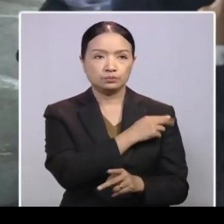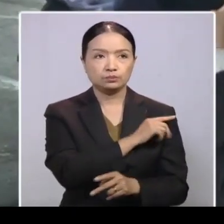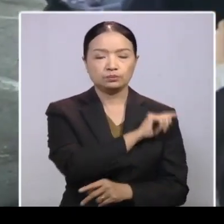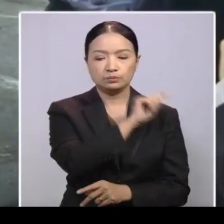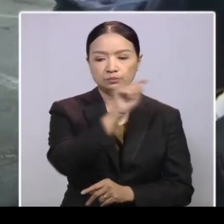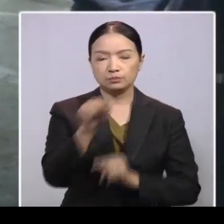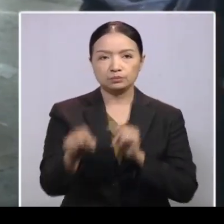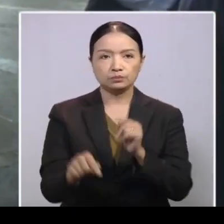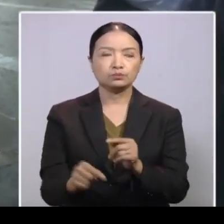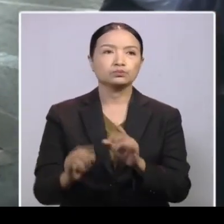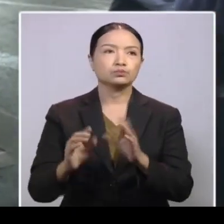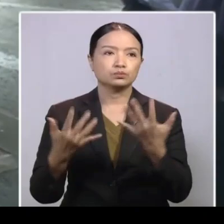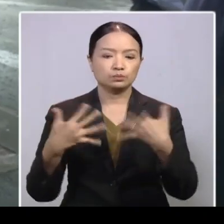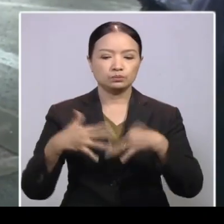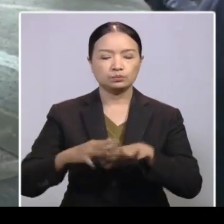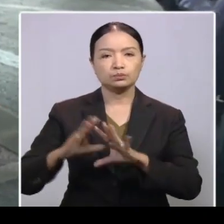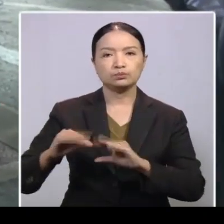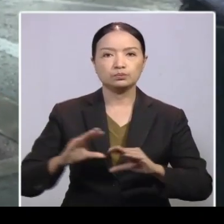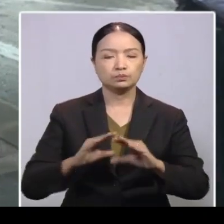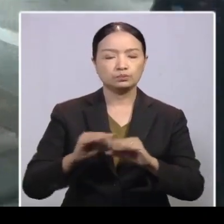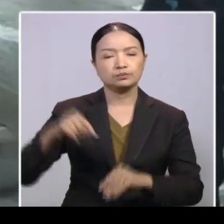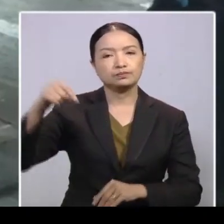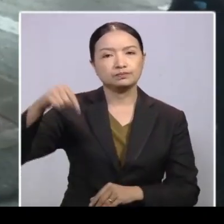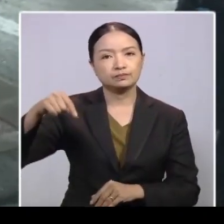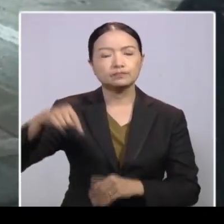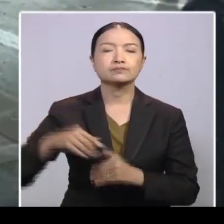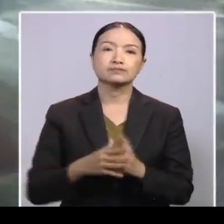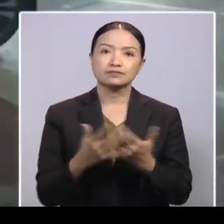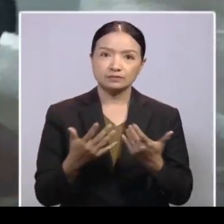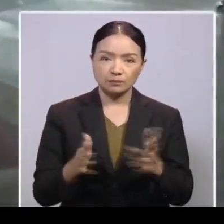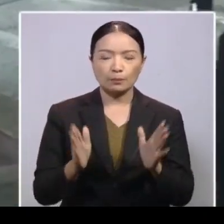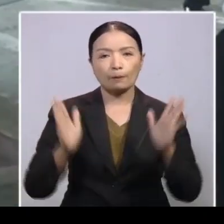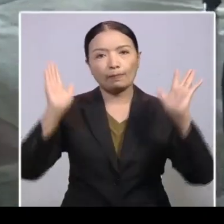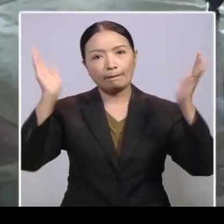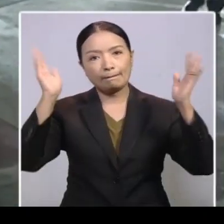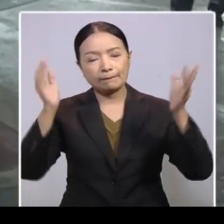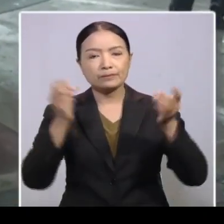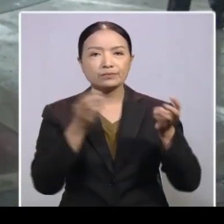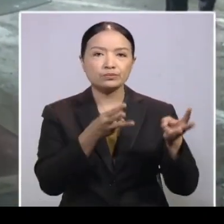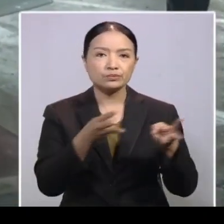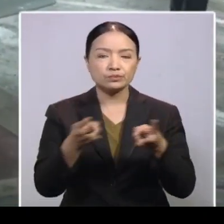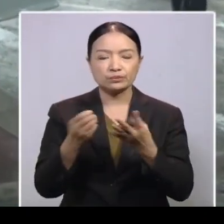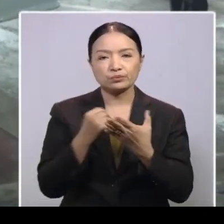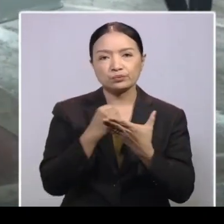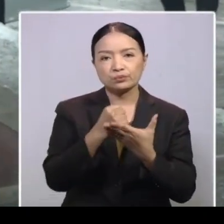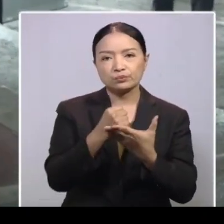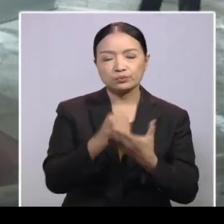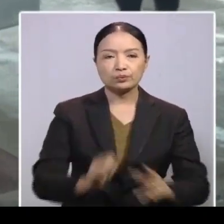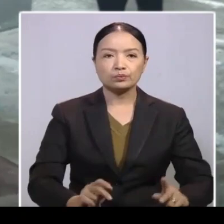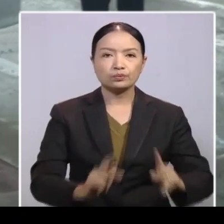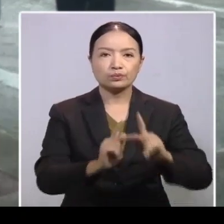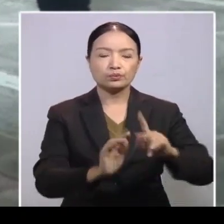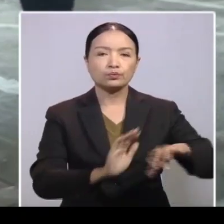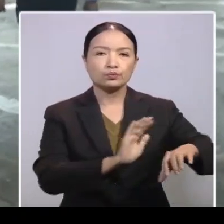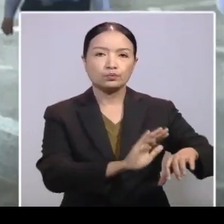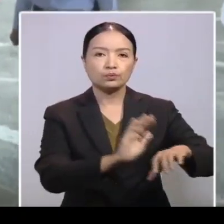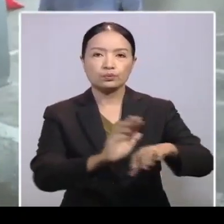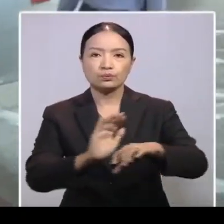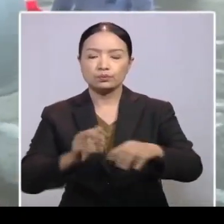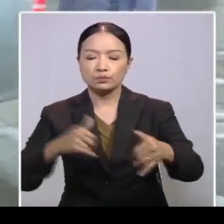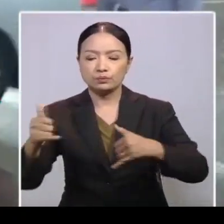างมาประชุมร่วมกันอยู่ที่นี่นะครับที่วอร์รูมที่นี่และเดี๋ยวจะมีการแถลงมาตรการช่วยเหลือในแต่ละกระทรวงแต่ละฝ่ายร่ว